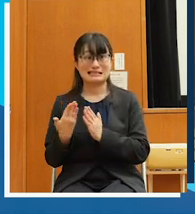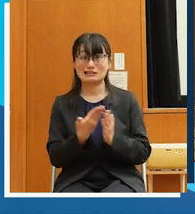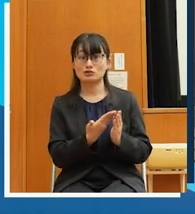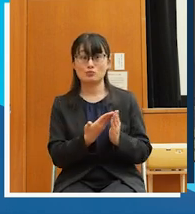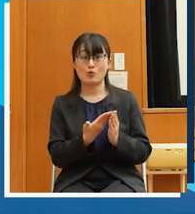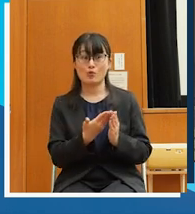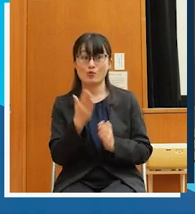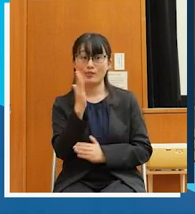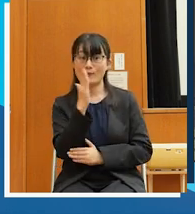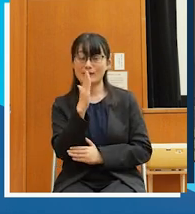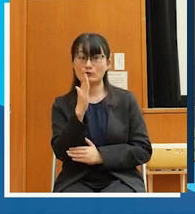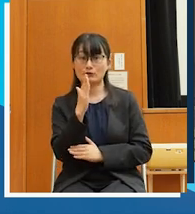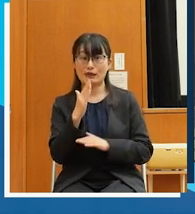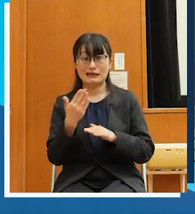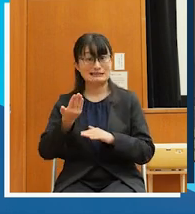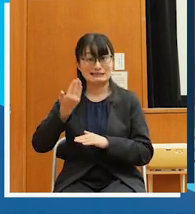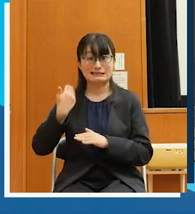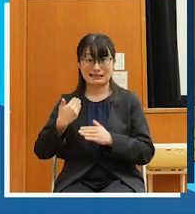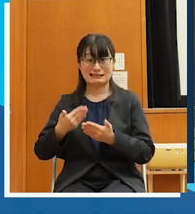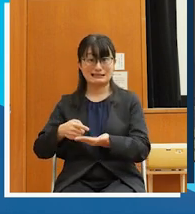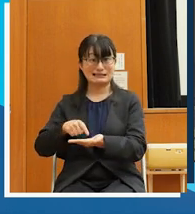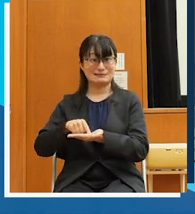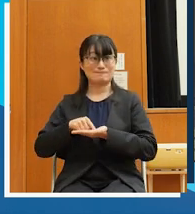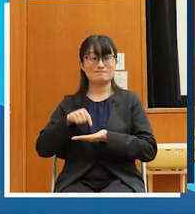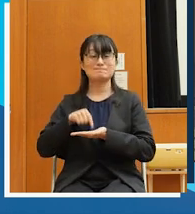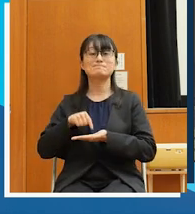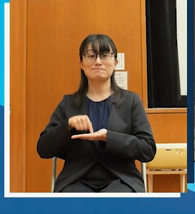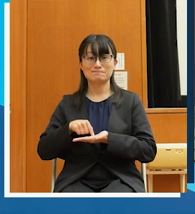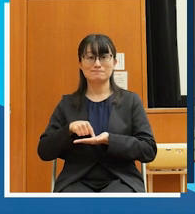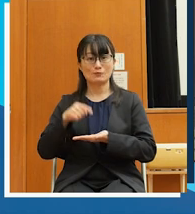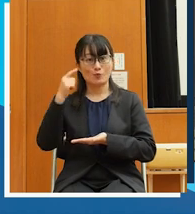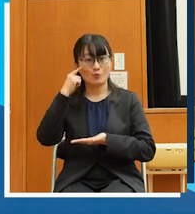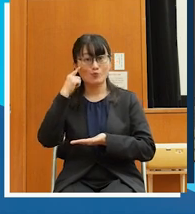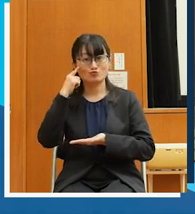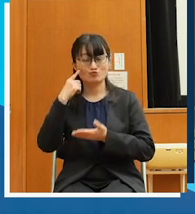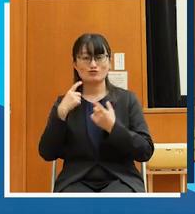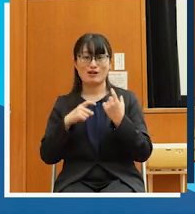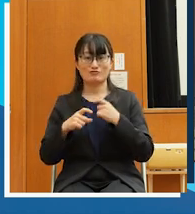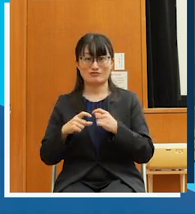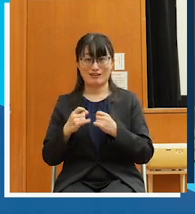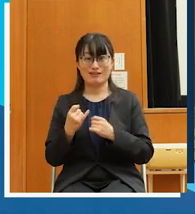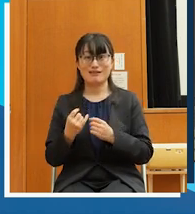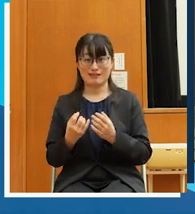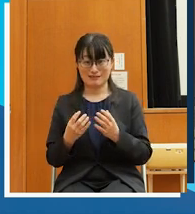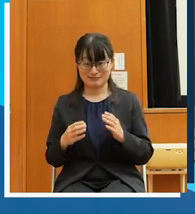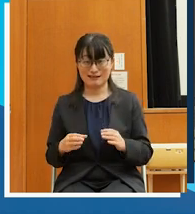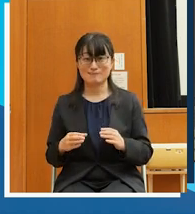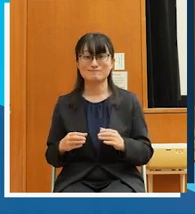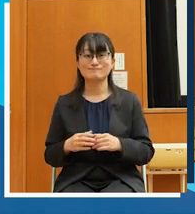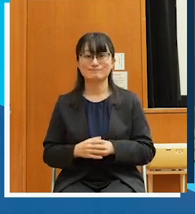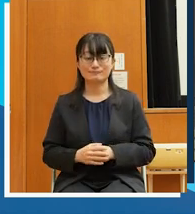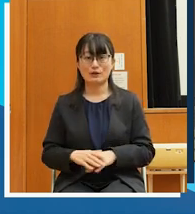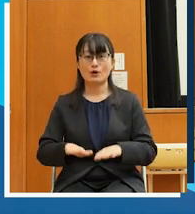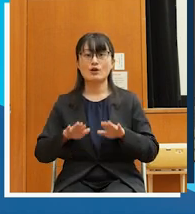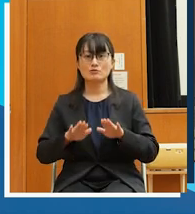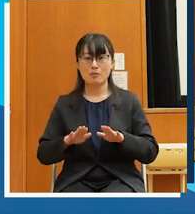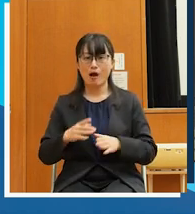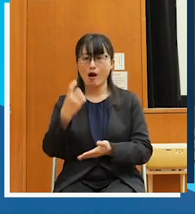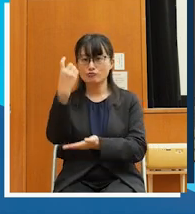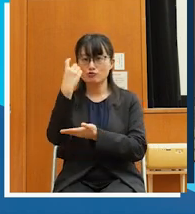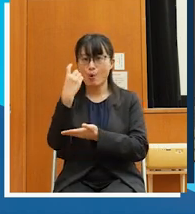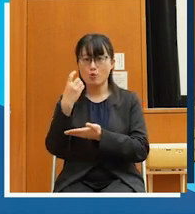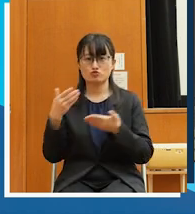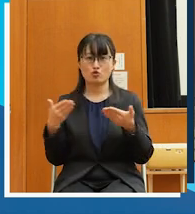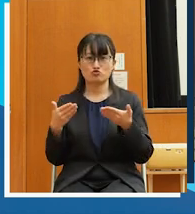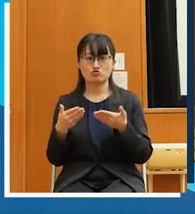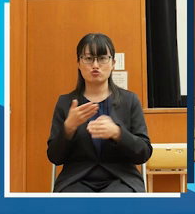た今日ではなくてですね事前にご質問せていただいた方学生さんだと思うんですけれどもえ私は現在教職家庭を自習しているため沖縄の